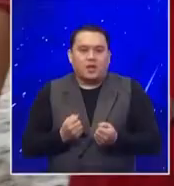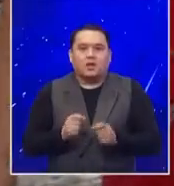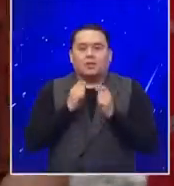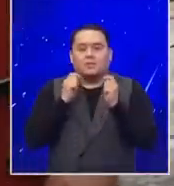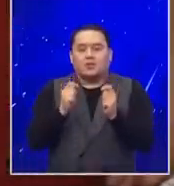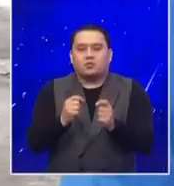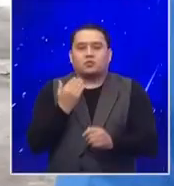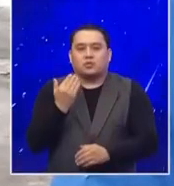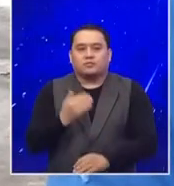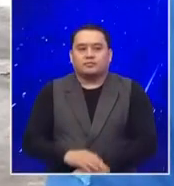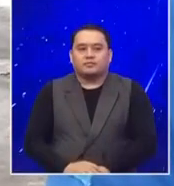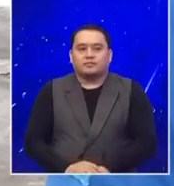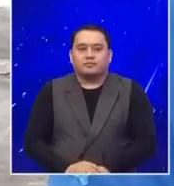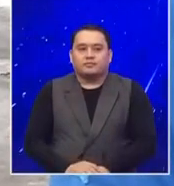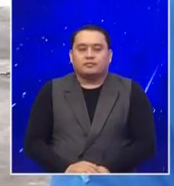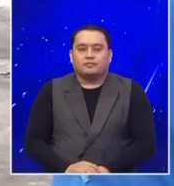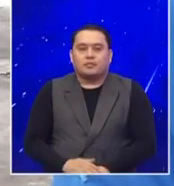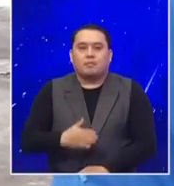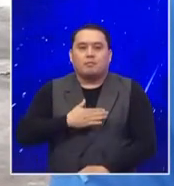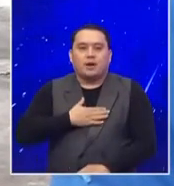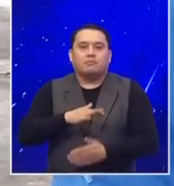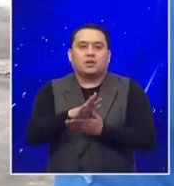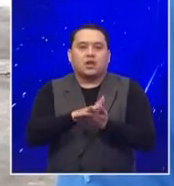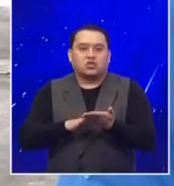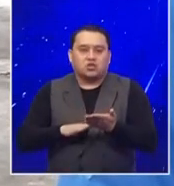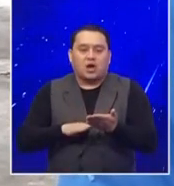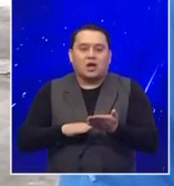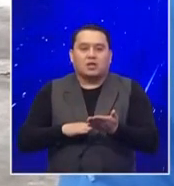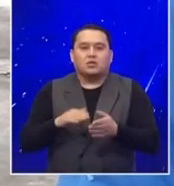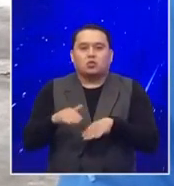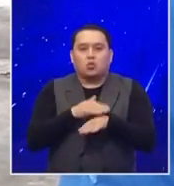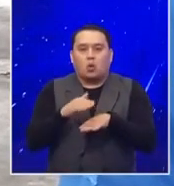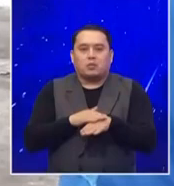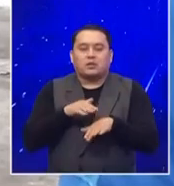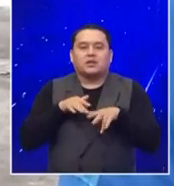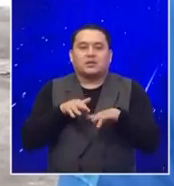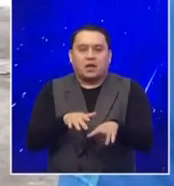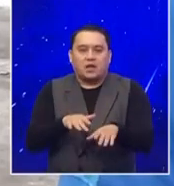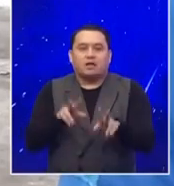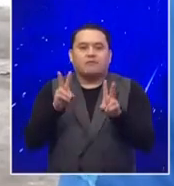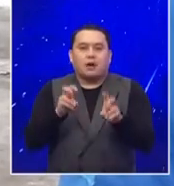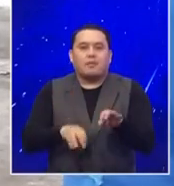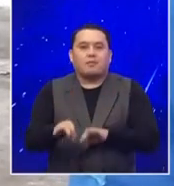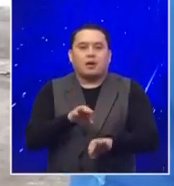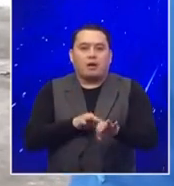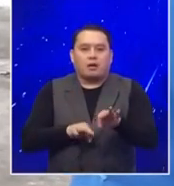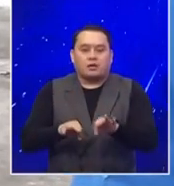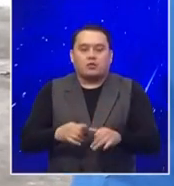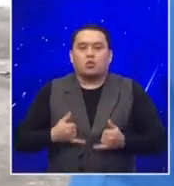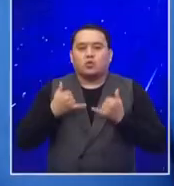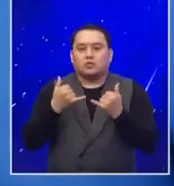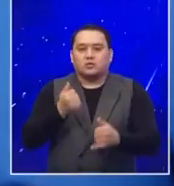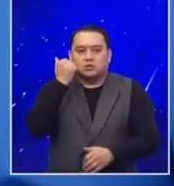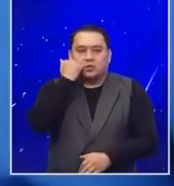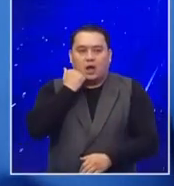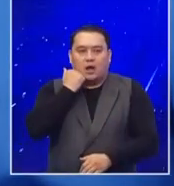делятся волонтеры. Волонтерами Жастана мы продолжаем цепочку добрых дел. Это все в рамках проекта «Ардагерлер Дадахтайк» и